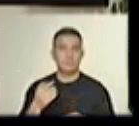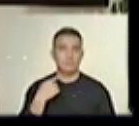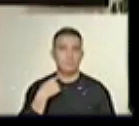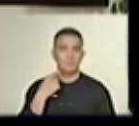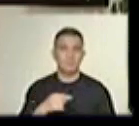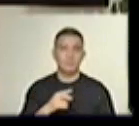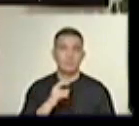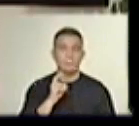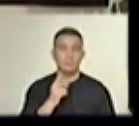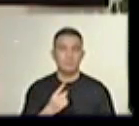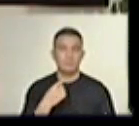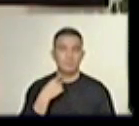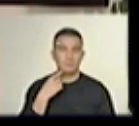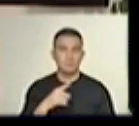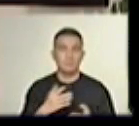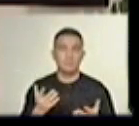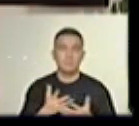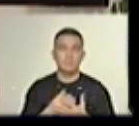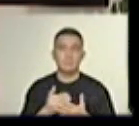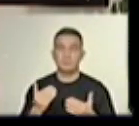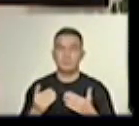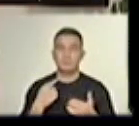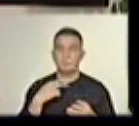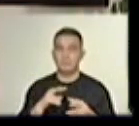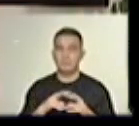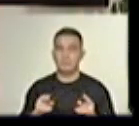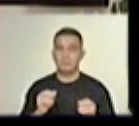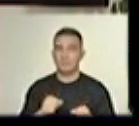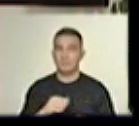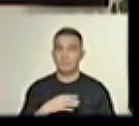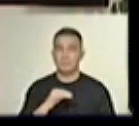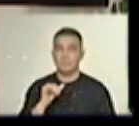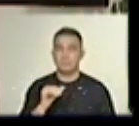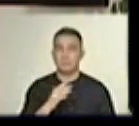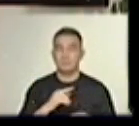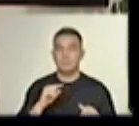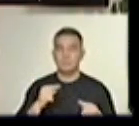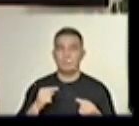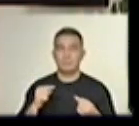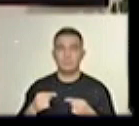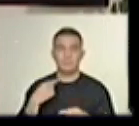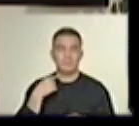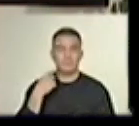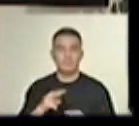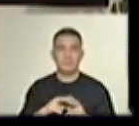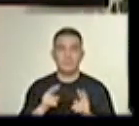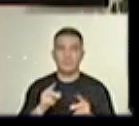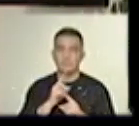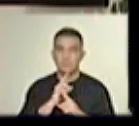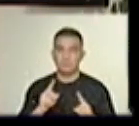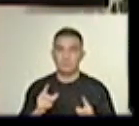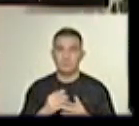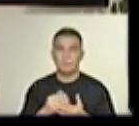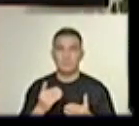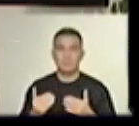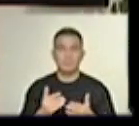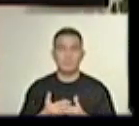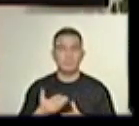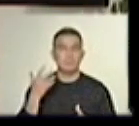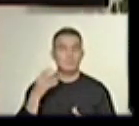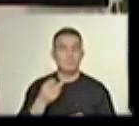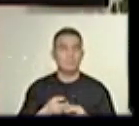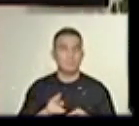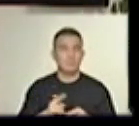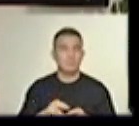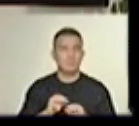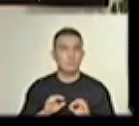bir son biror songa teng bo'lsa, u unga qarama-qarshi songa teng bo'lmaydi. Yuqorida ham